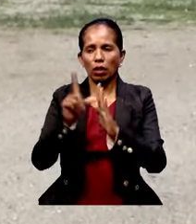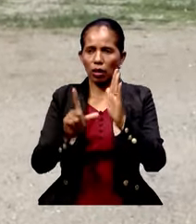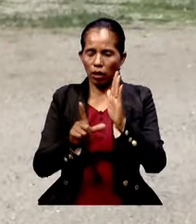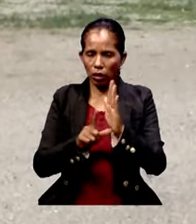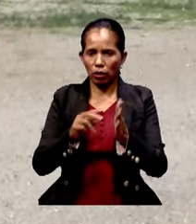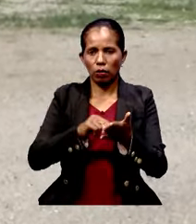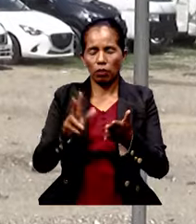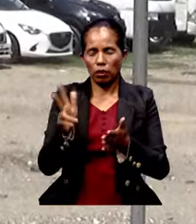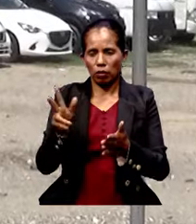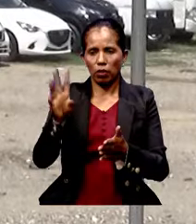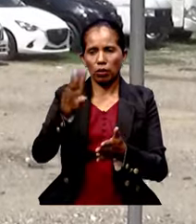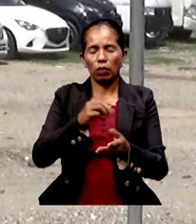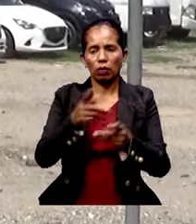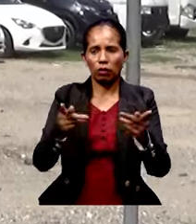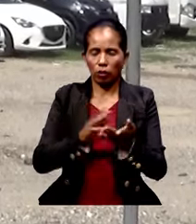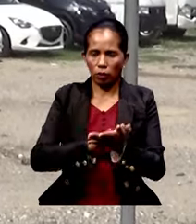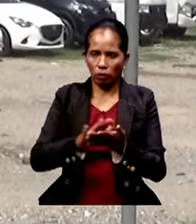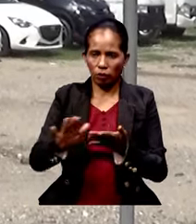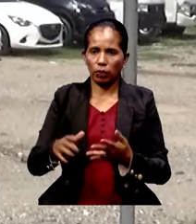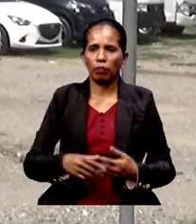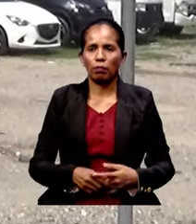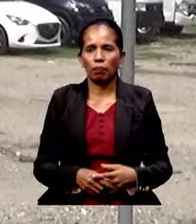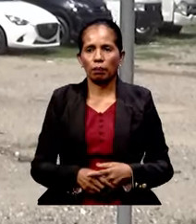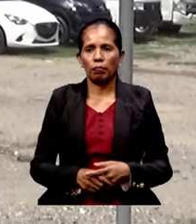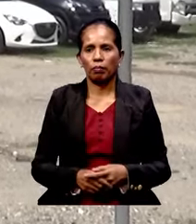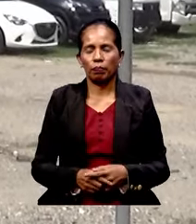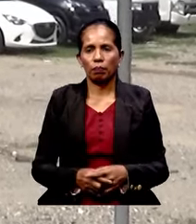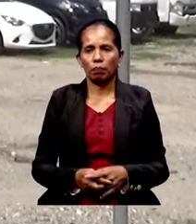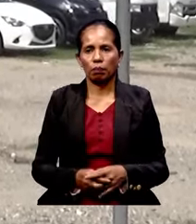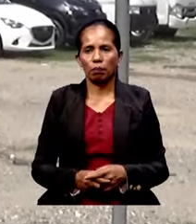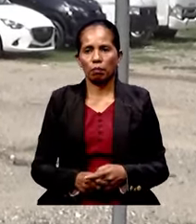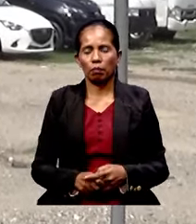rovalu, kon ba izieren no orden publiko. Abraham Amaral, Lamberto da Silva, ZMN.